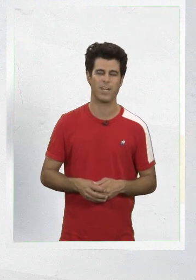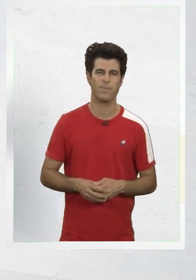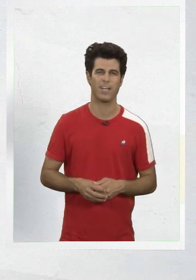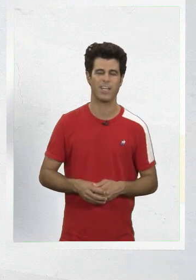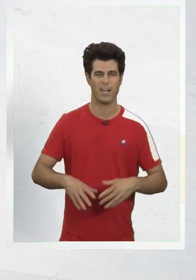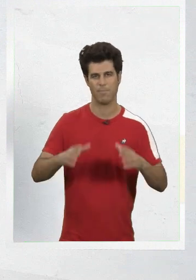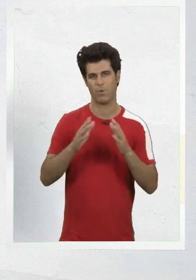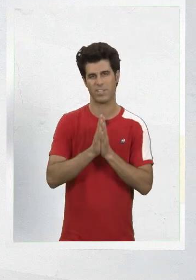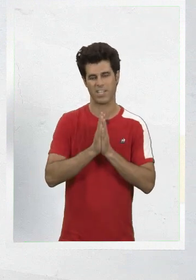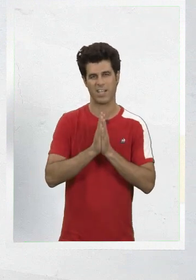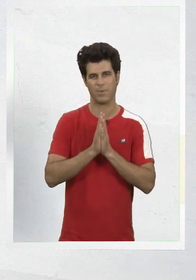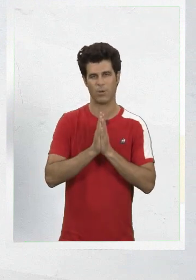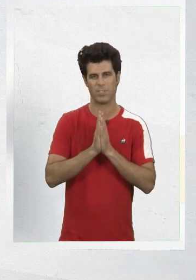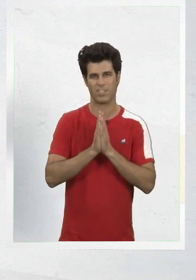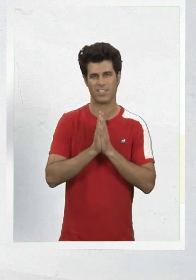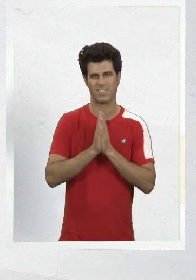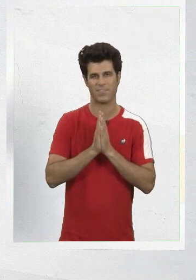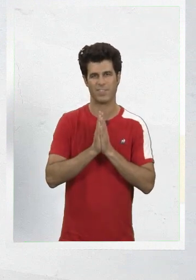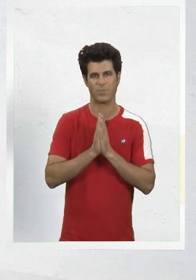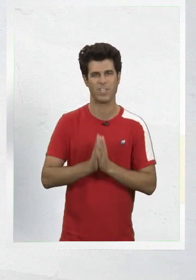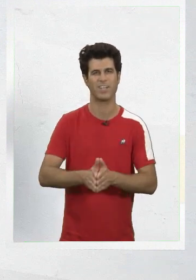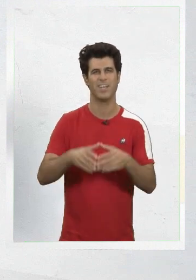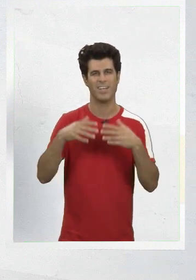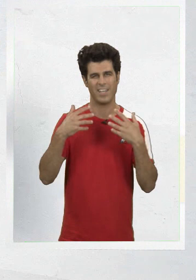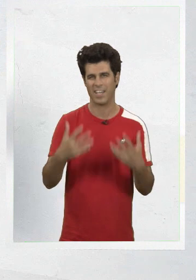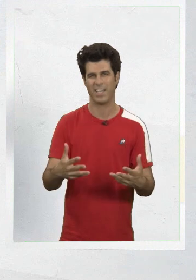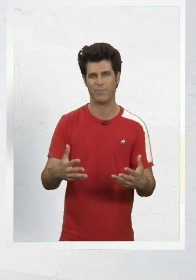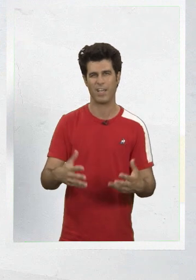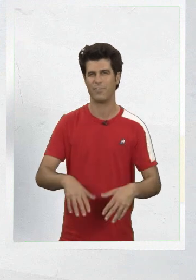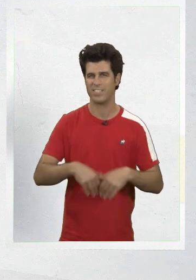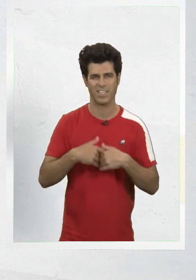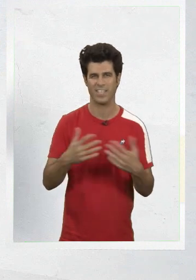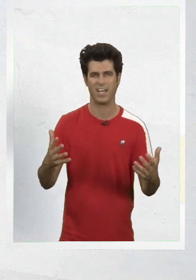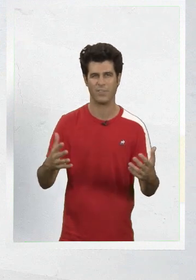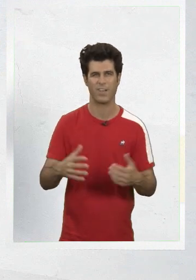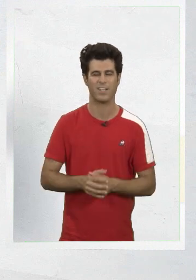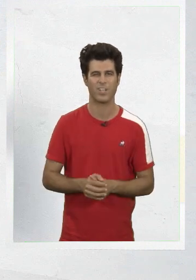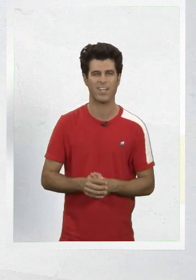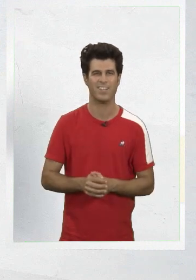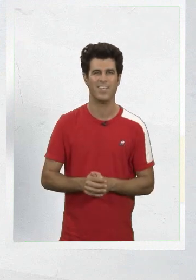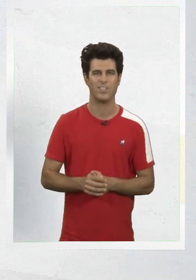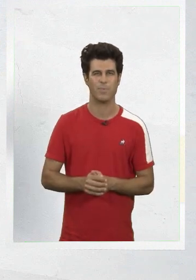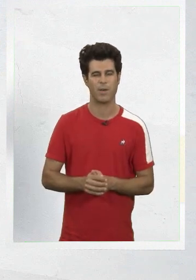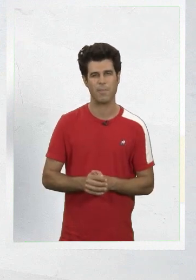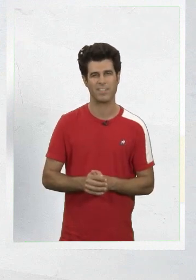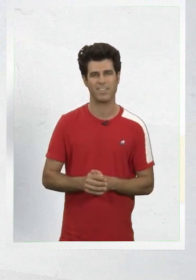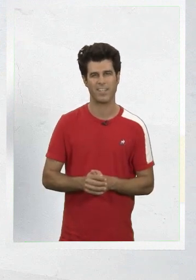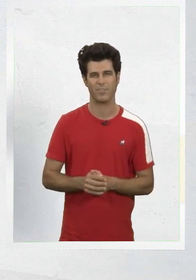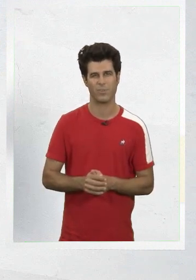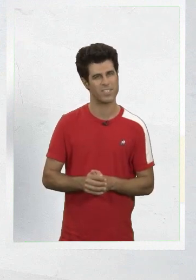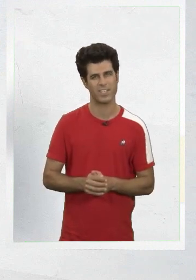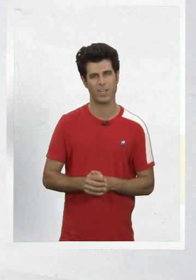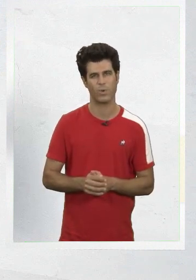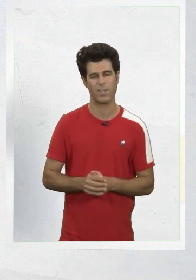אז תומר, אני מאחל לך המון הצלחה בכל מה שתעשה, ותמשיך לנגן ולהפיץ את הנגינה הנפלאה שלך, שמחממת את